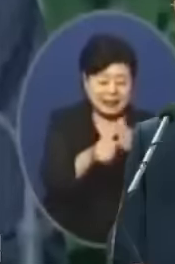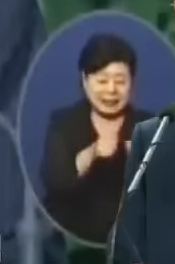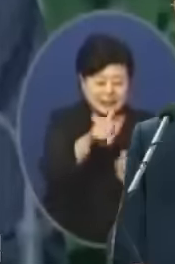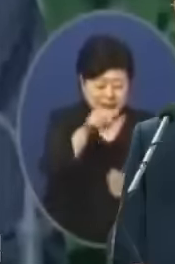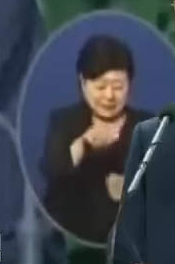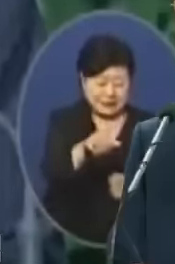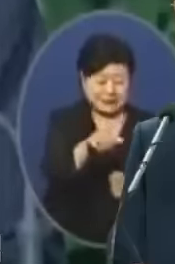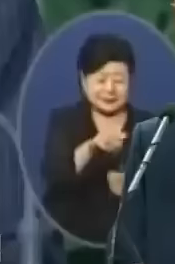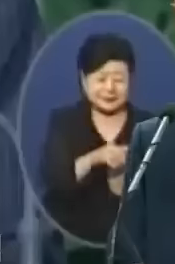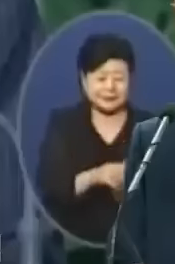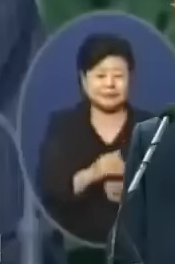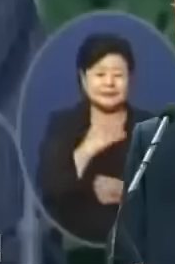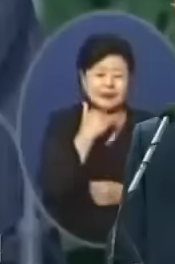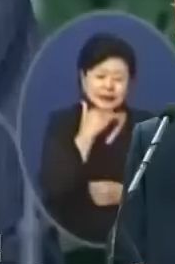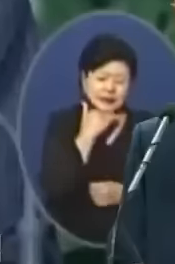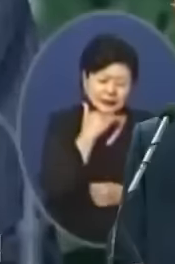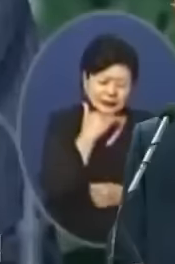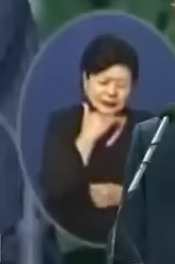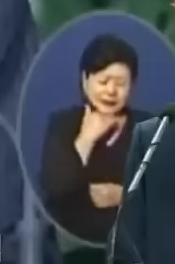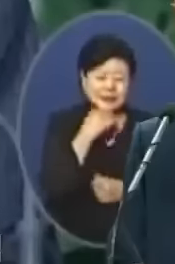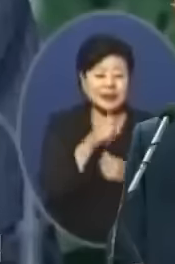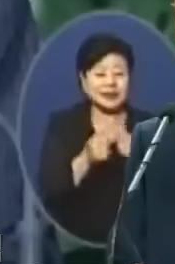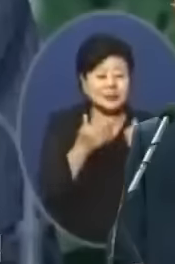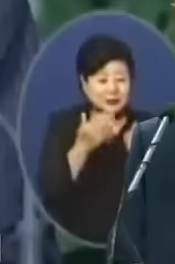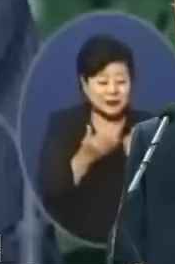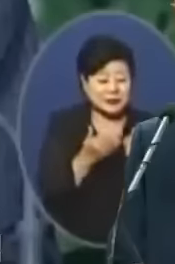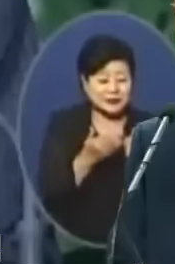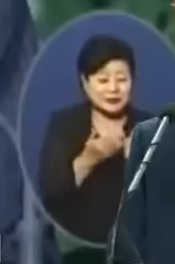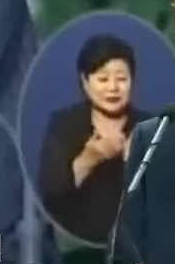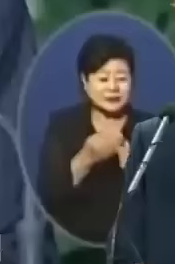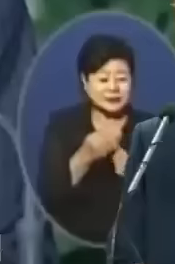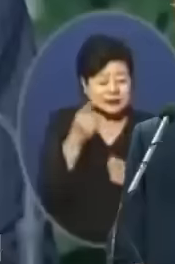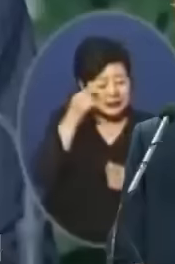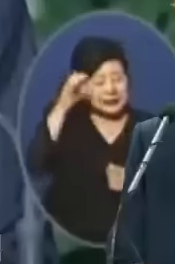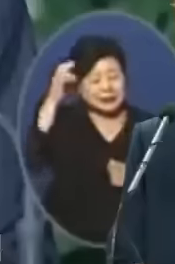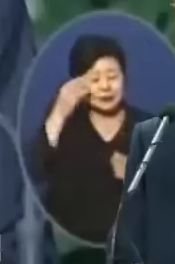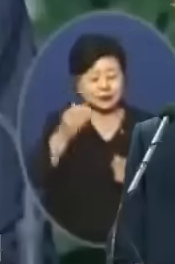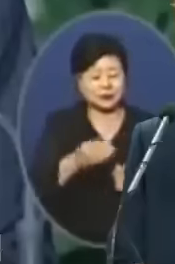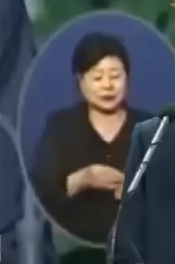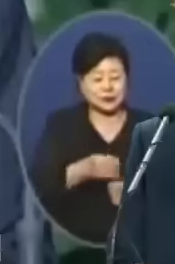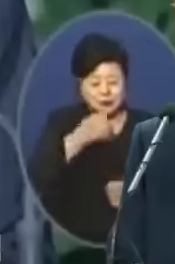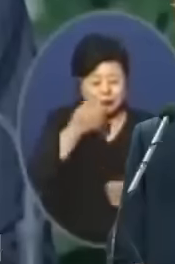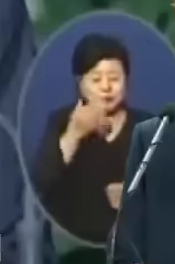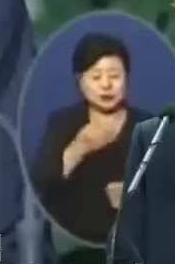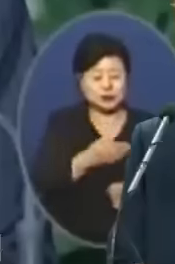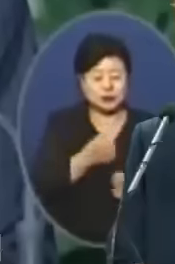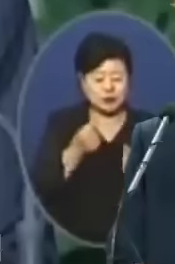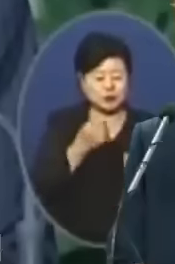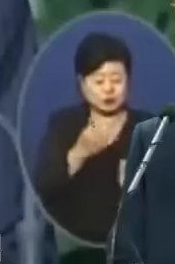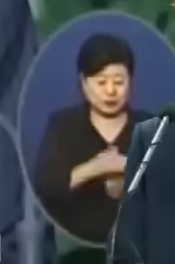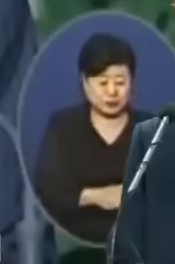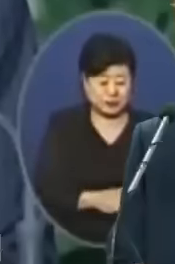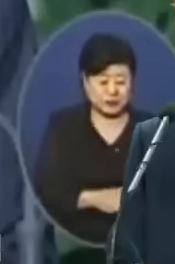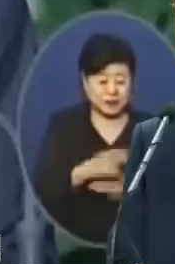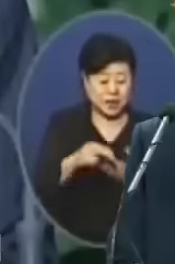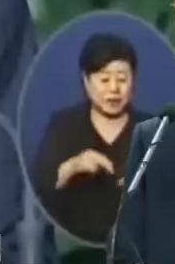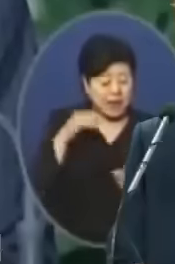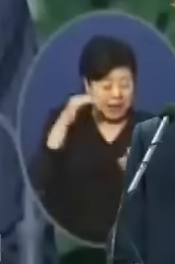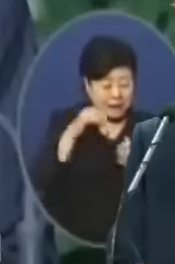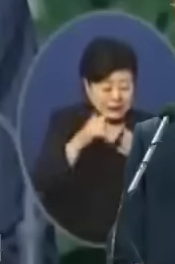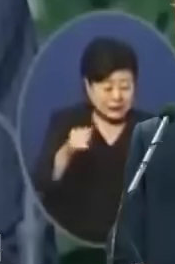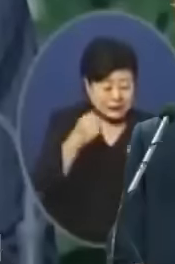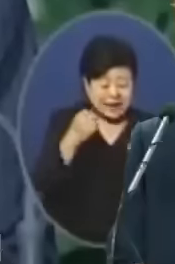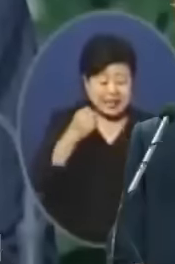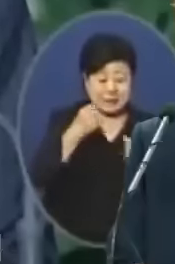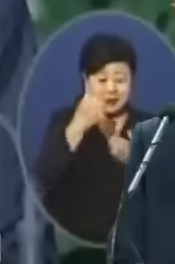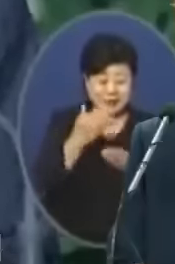앞에 기다리면 하나님이 아이디어를 주시고 꿈을 주시고 힘을 주시는 것입니다. 야훼를 앙망하는 자는